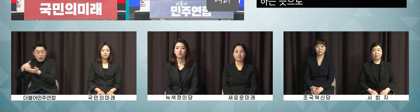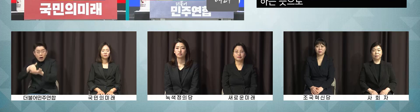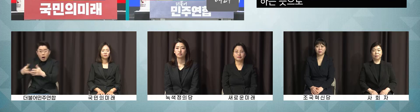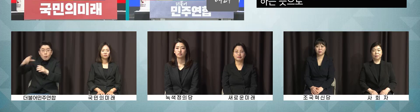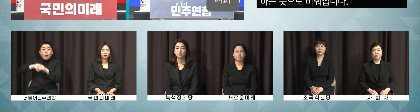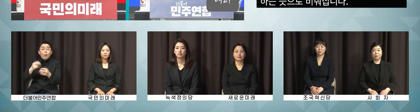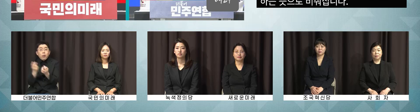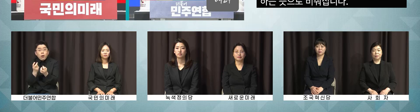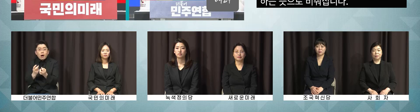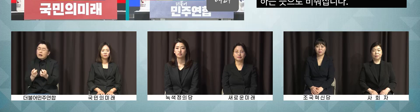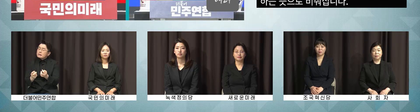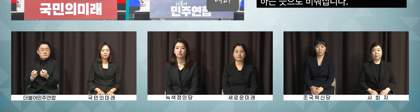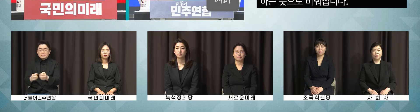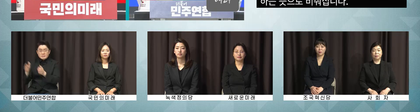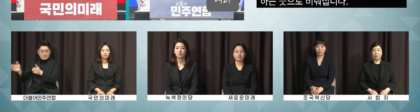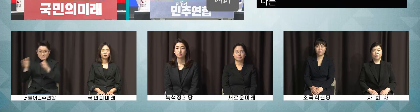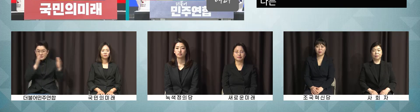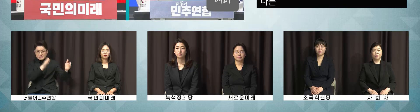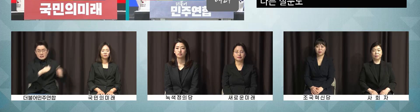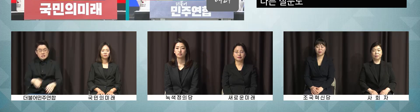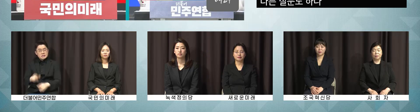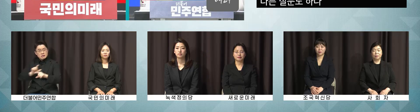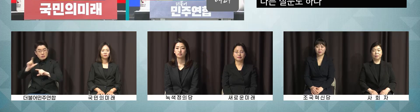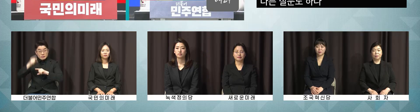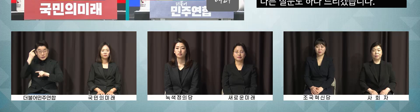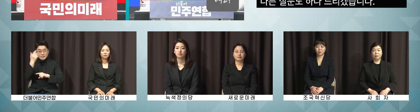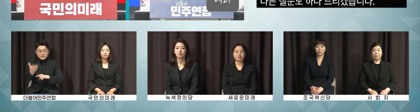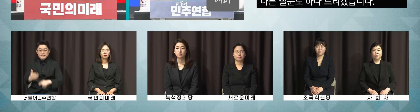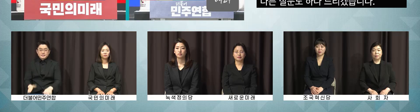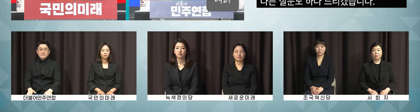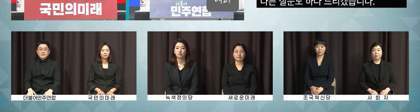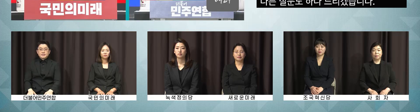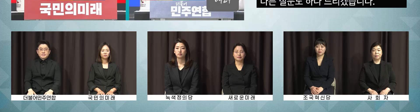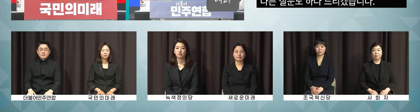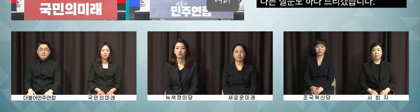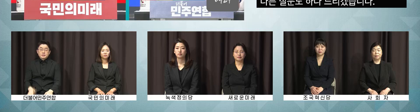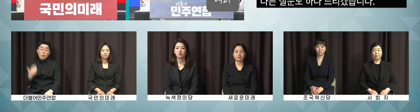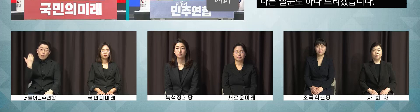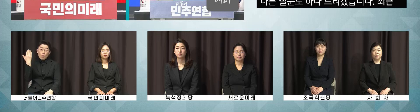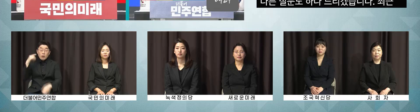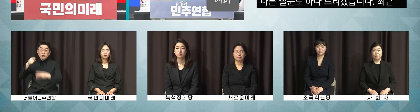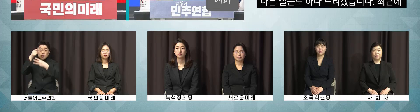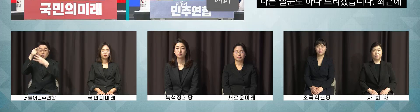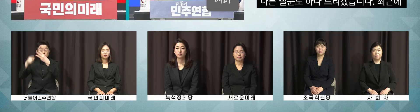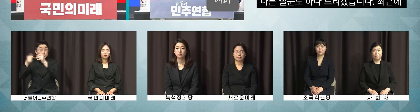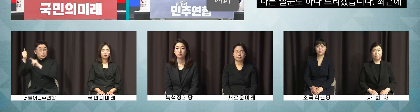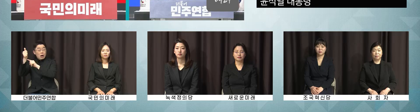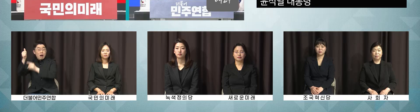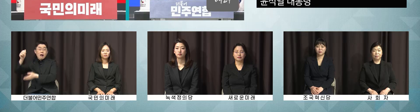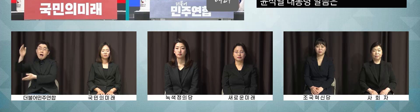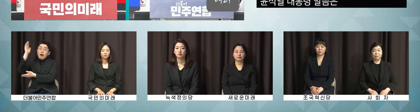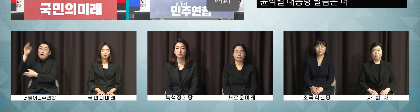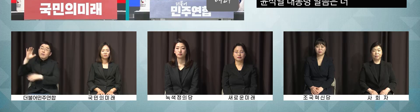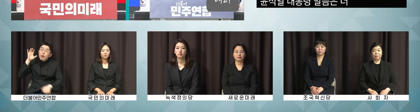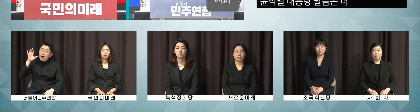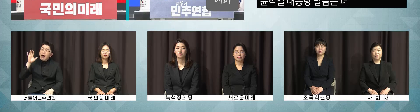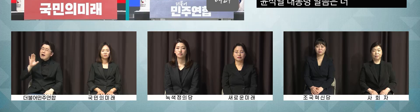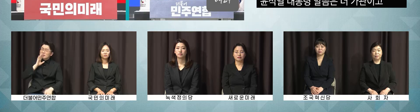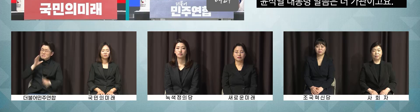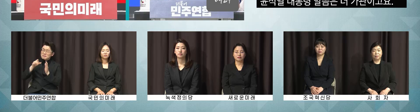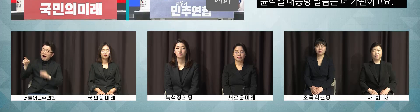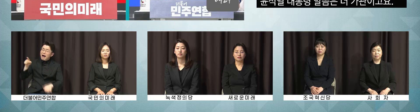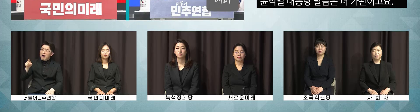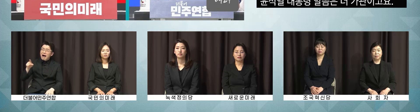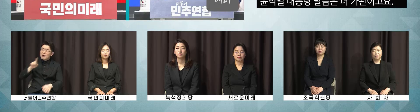비춰집니다. 다른 질문도 하나 좀 드리겠습니다. 최근에 윤석열 대통령 말씀은 더